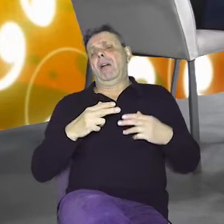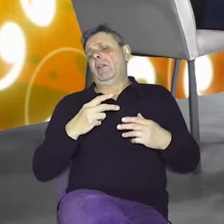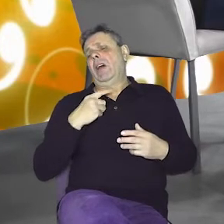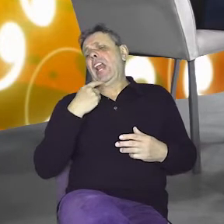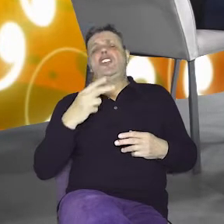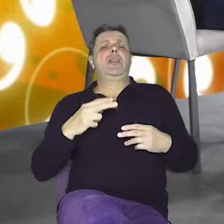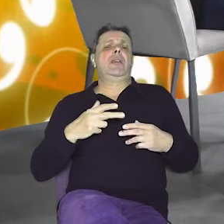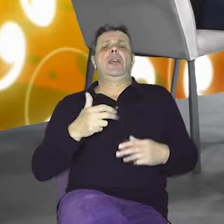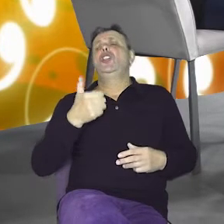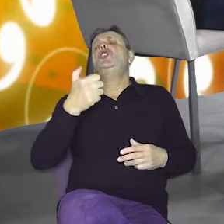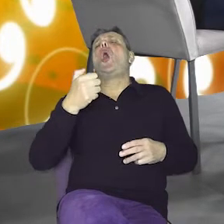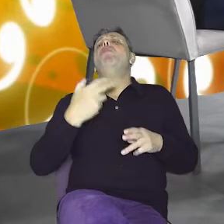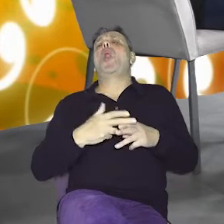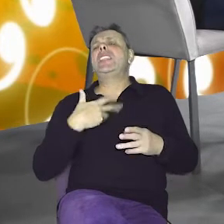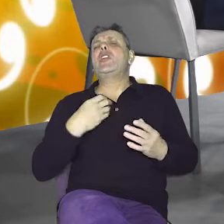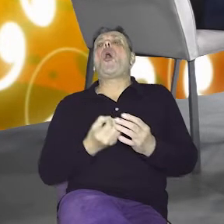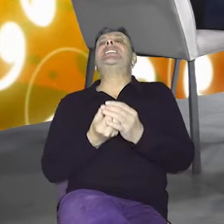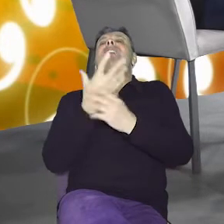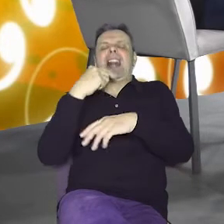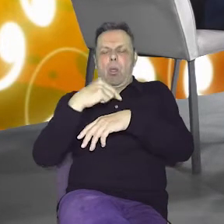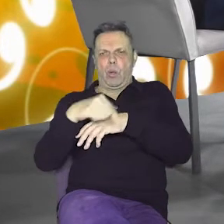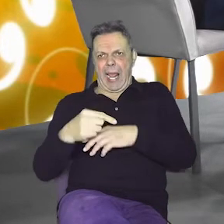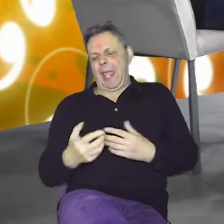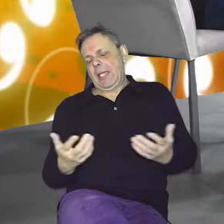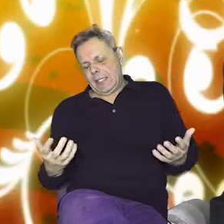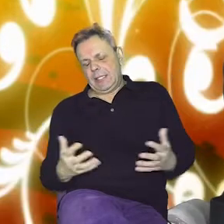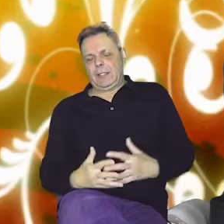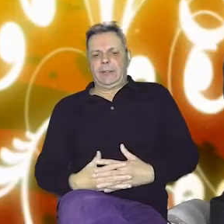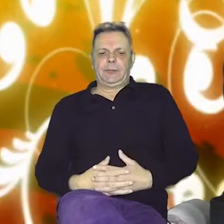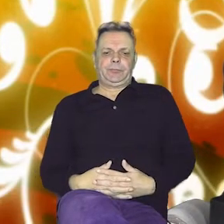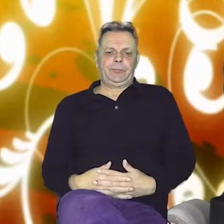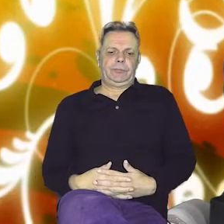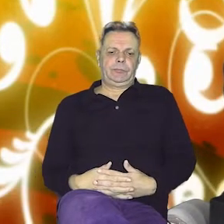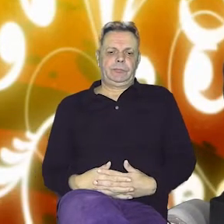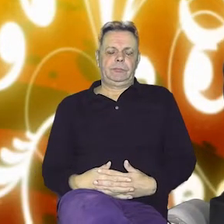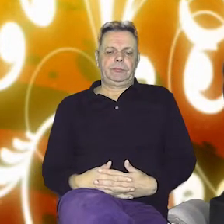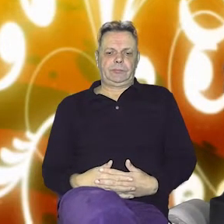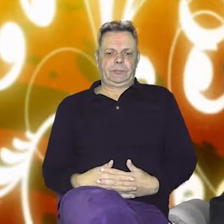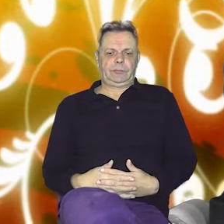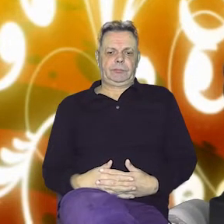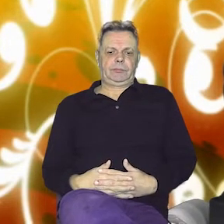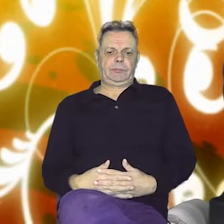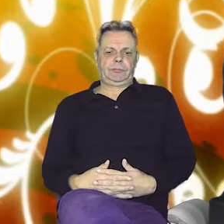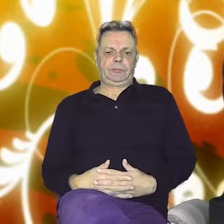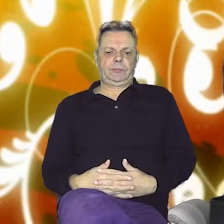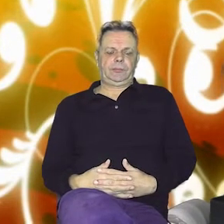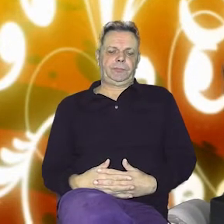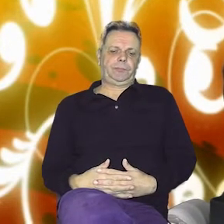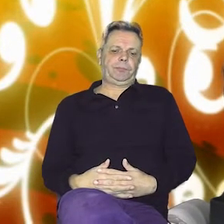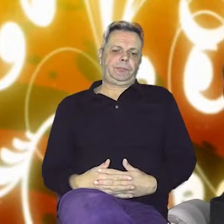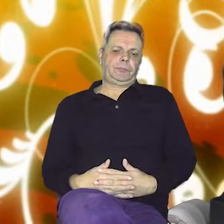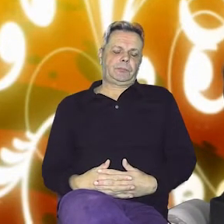100,000 ovoga bolesti, ovoga akademika. Da, oko 100,000 oko 100,000 bolesti